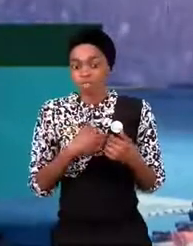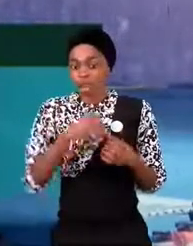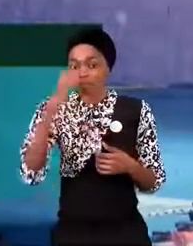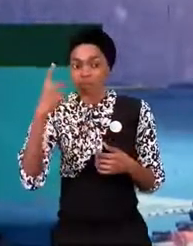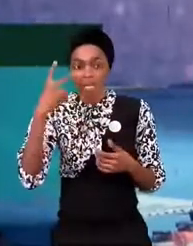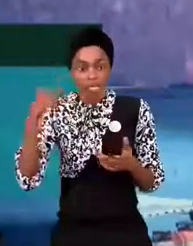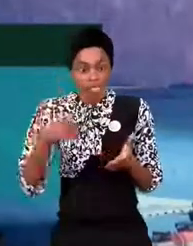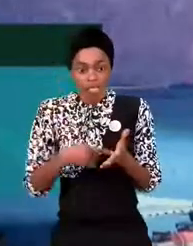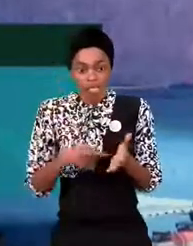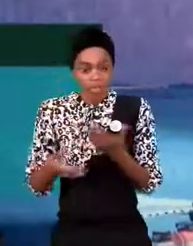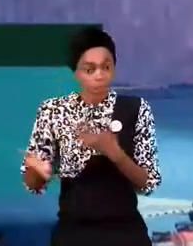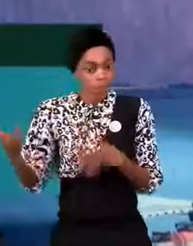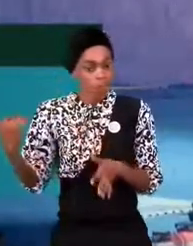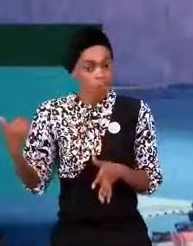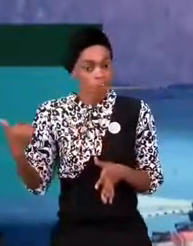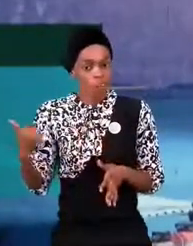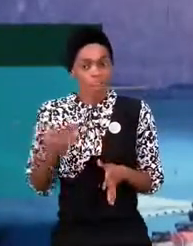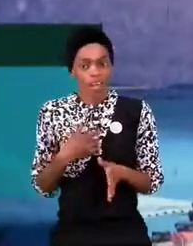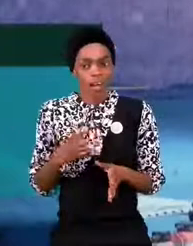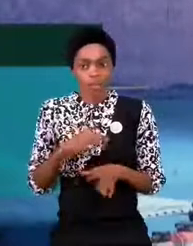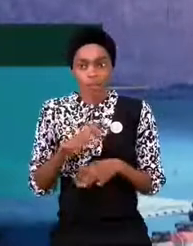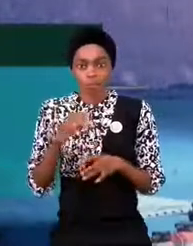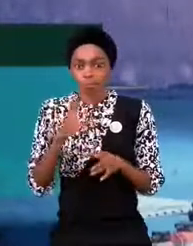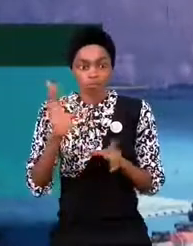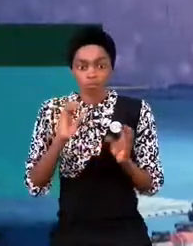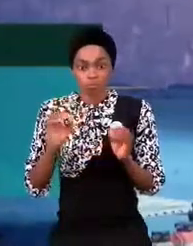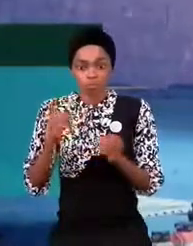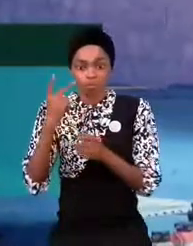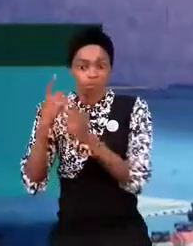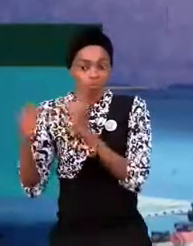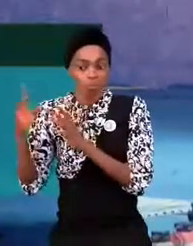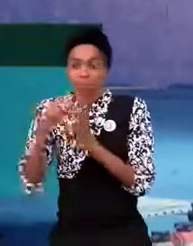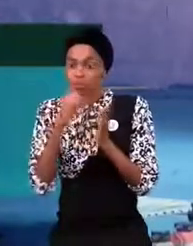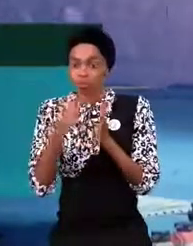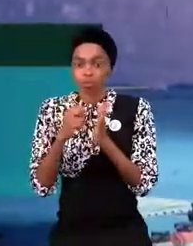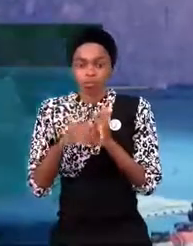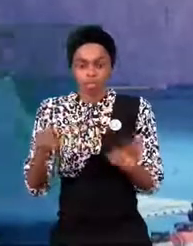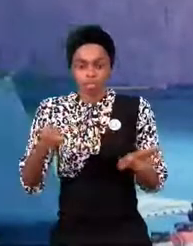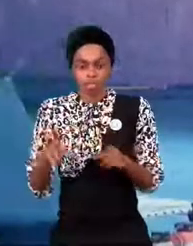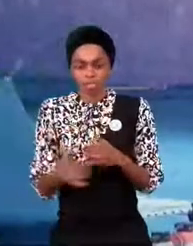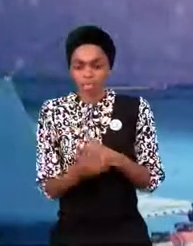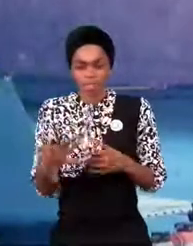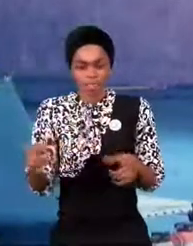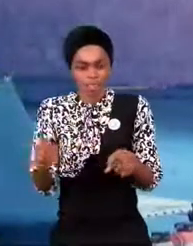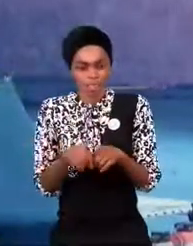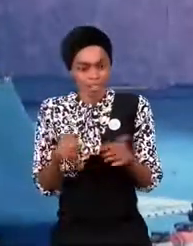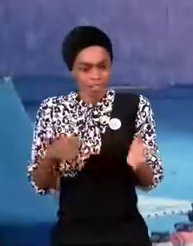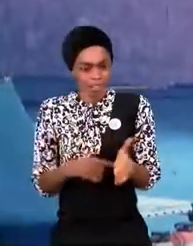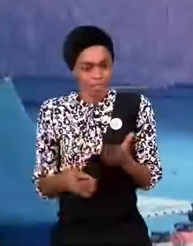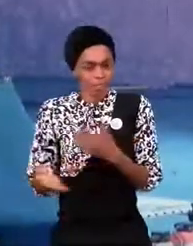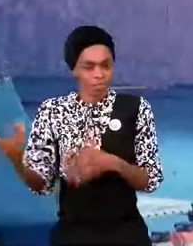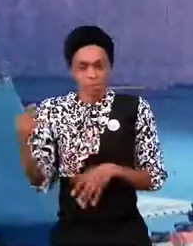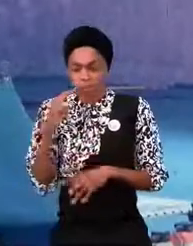Testament n'a jamais rien fait quelque chose de pareil avant. Il ouvre les yeux des aveugles, il fait marcher les